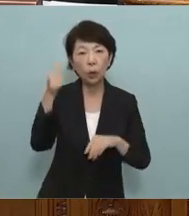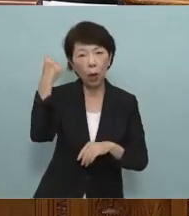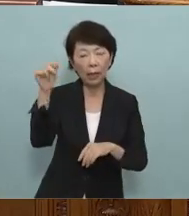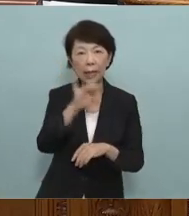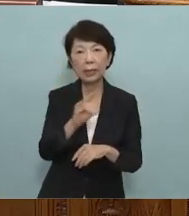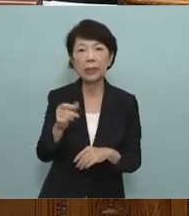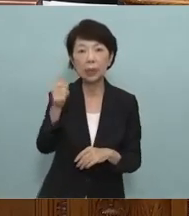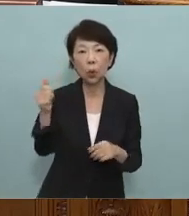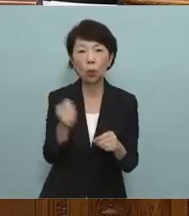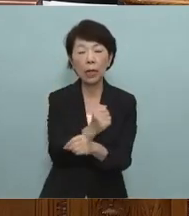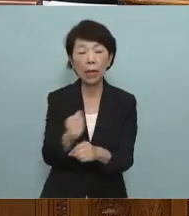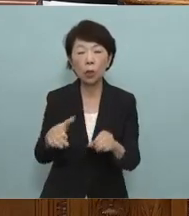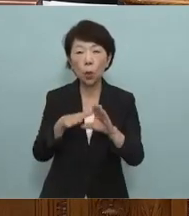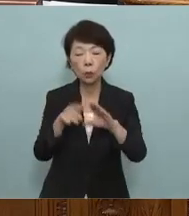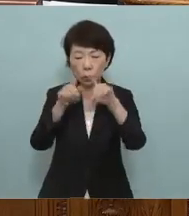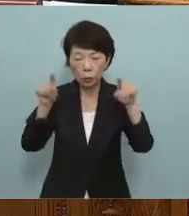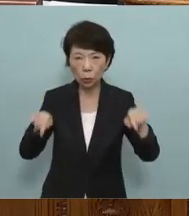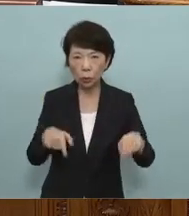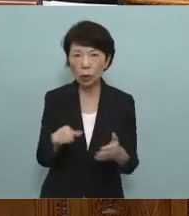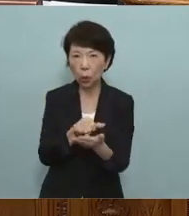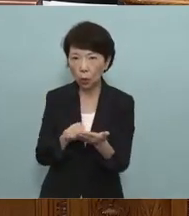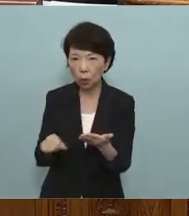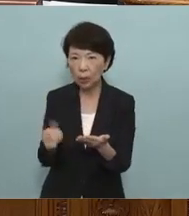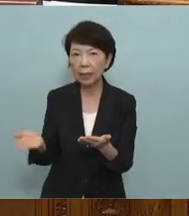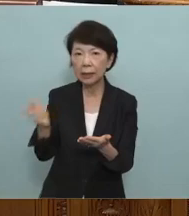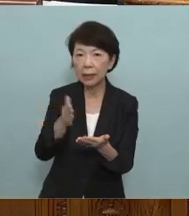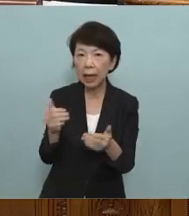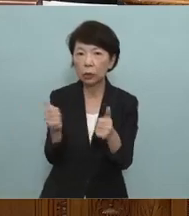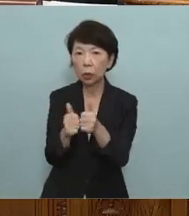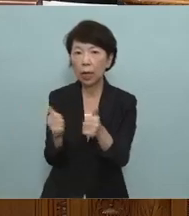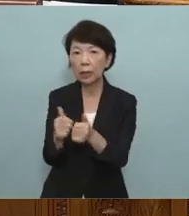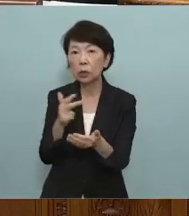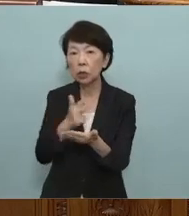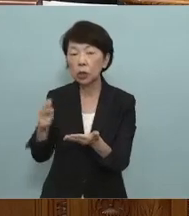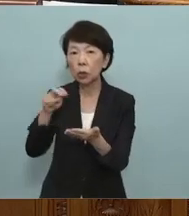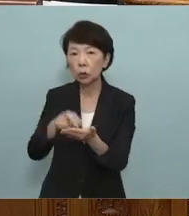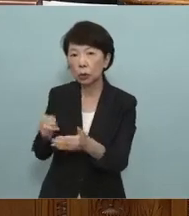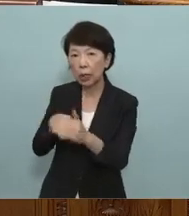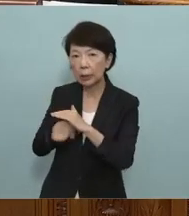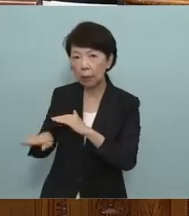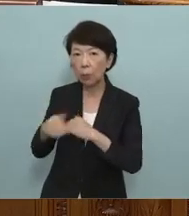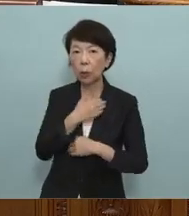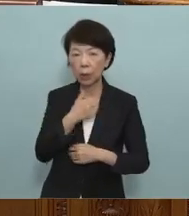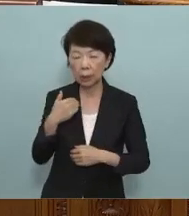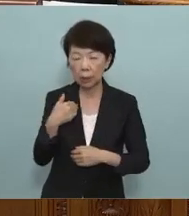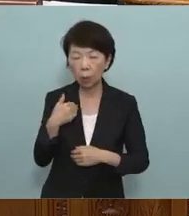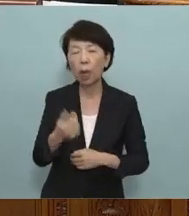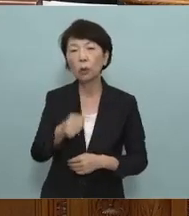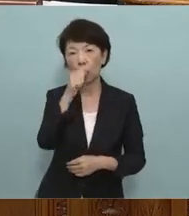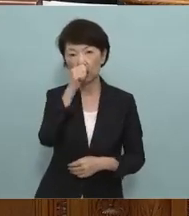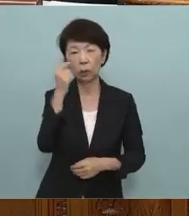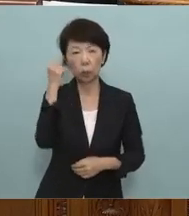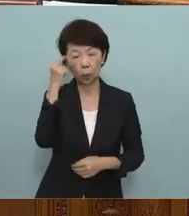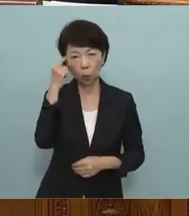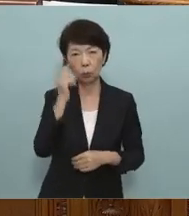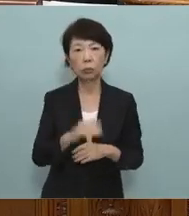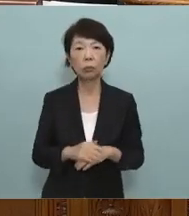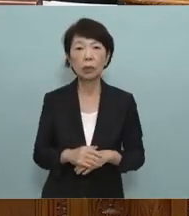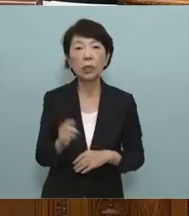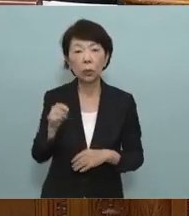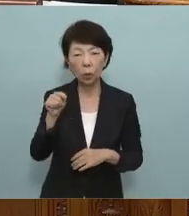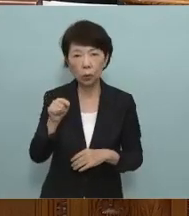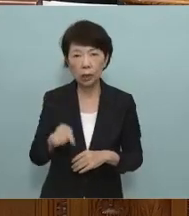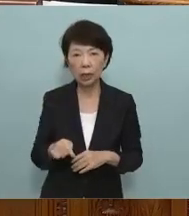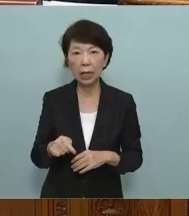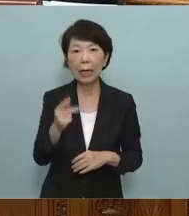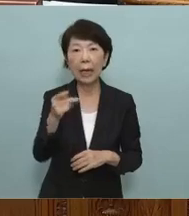作業文書として登録され、次回検討会議の資料として担保されたことを評価します。その中に